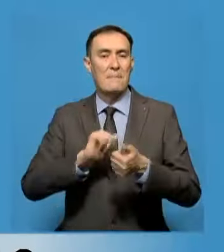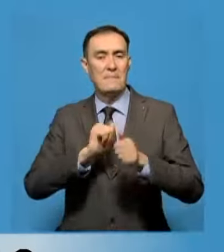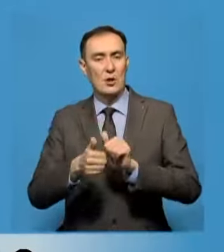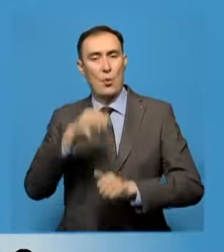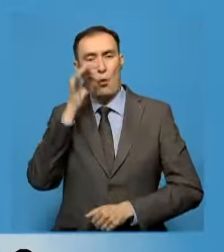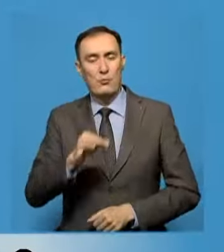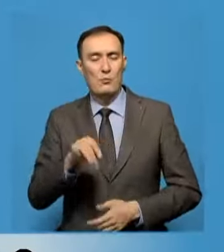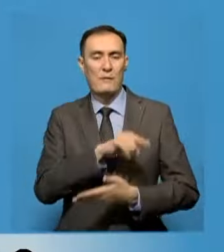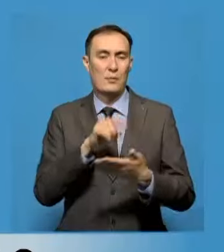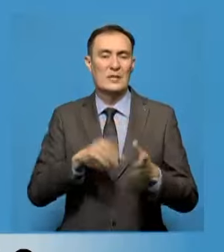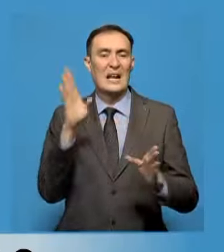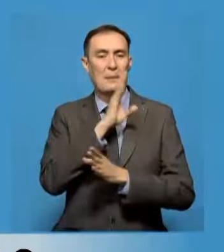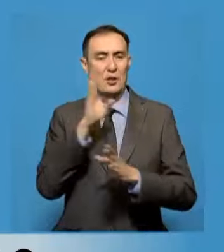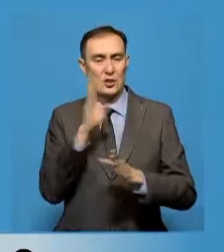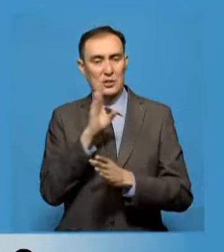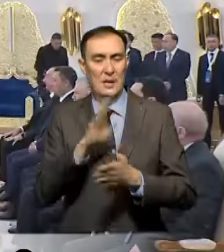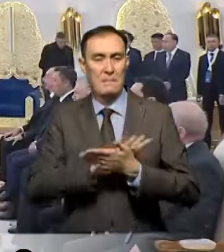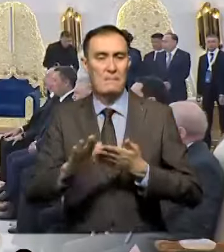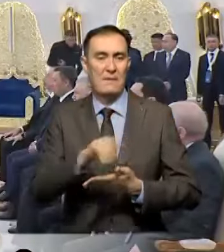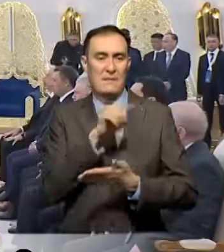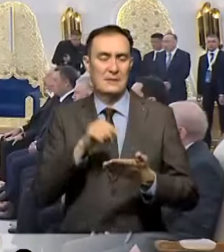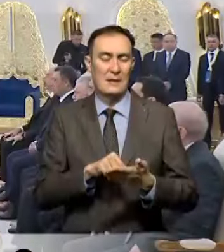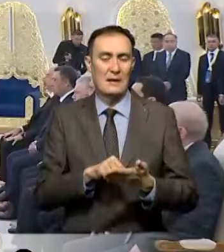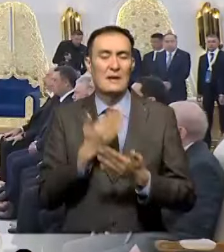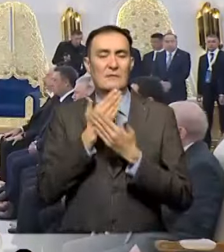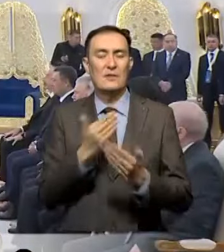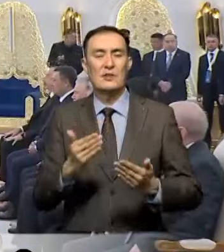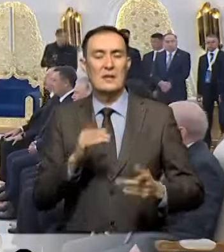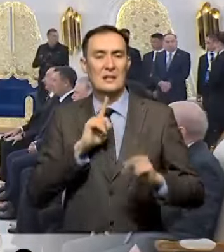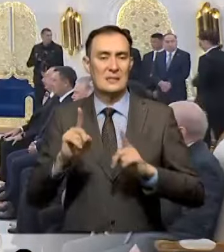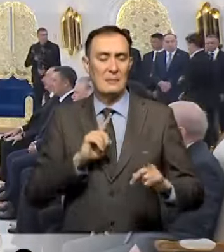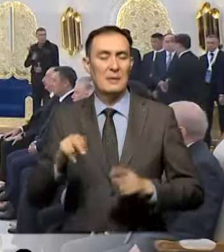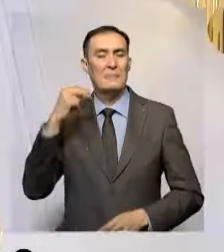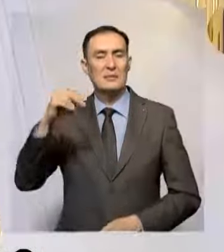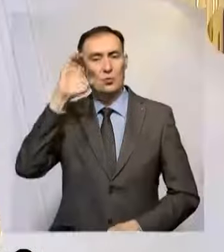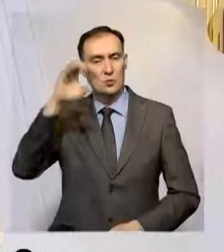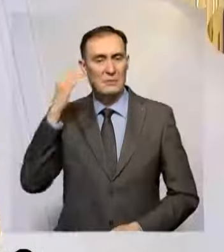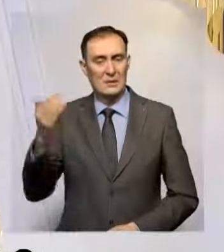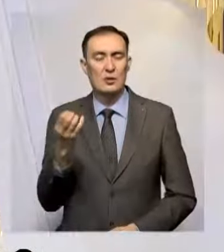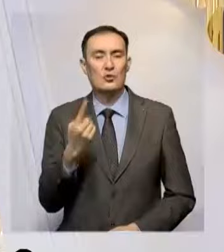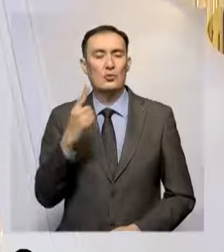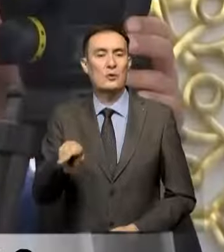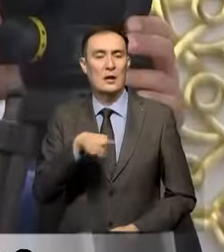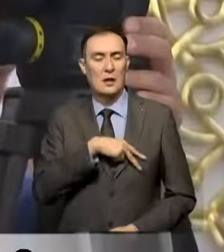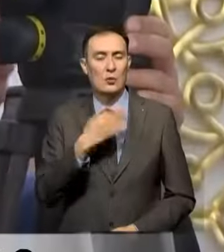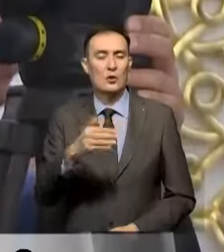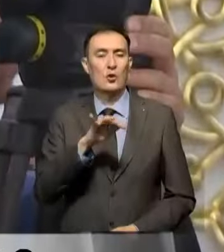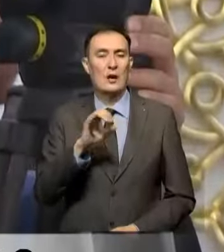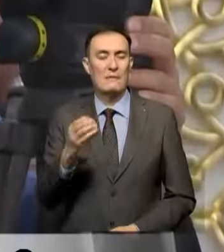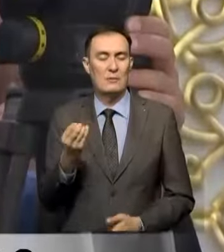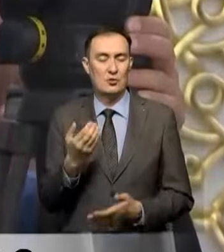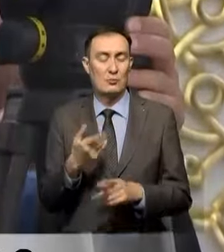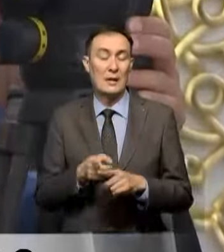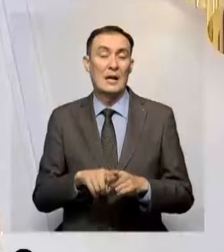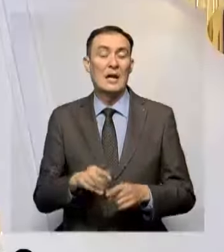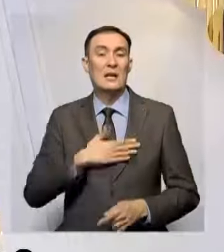опытом по вопросам климатической повестки. В завершении саммита президент Узбекистана получил еще одну награду от Касым-Жомарта